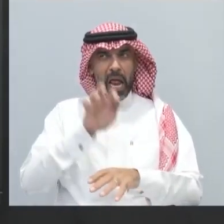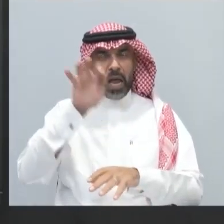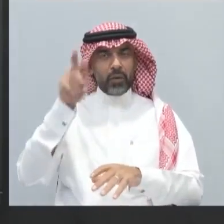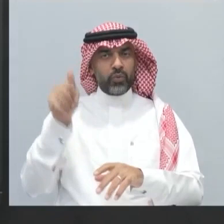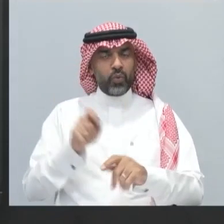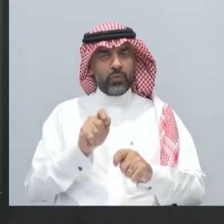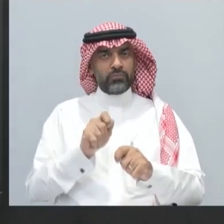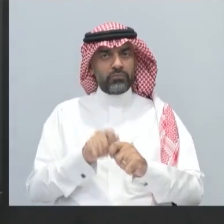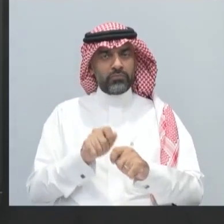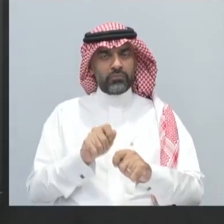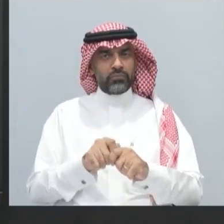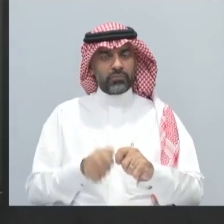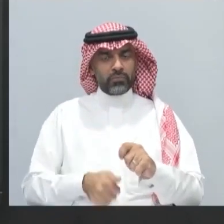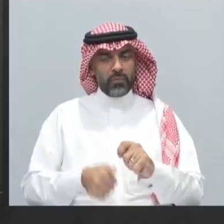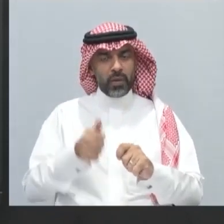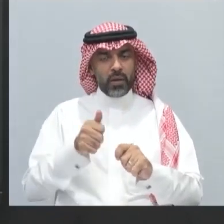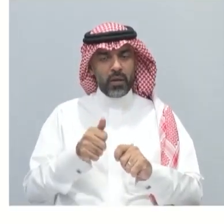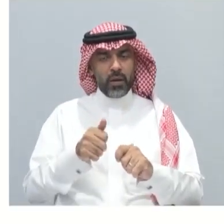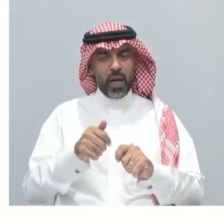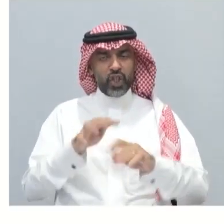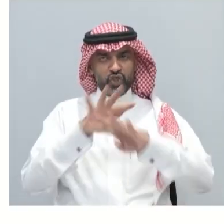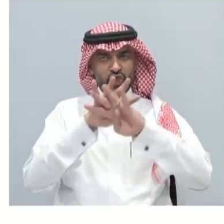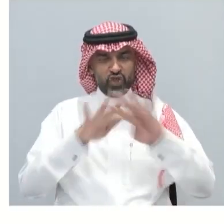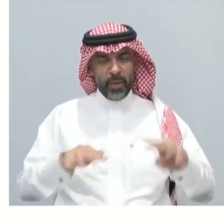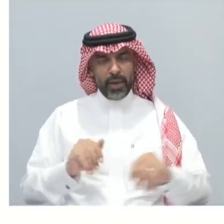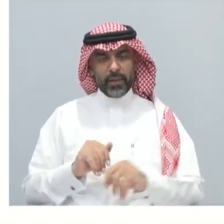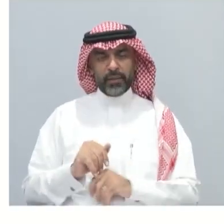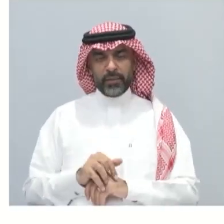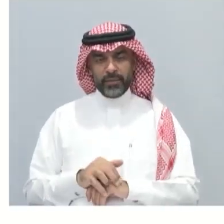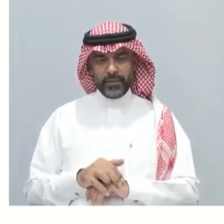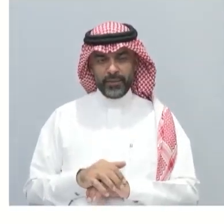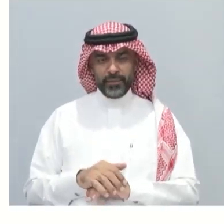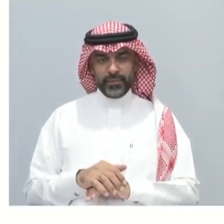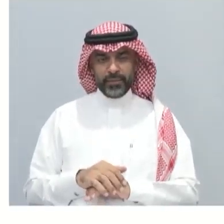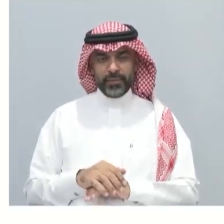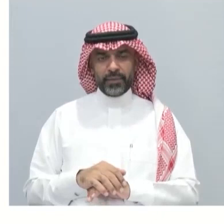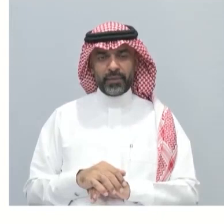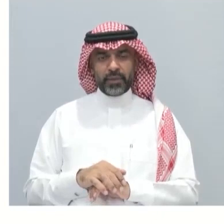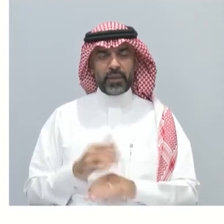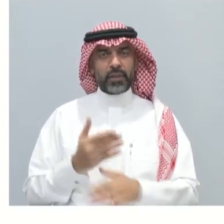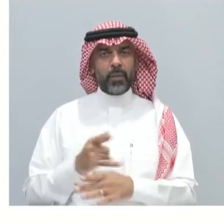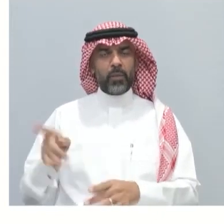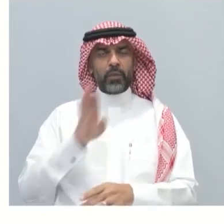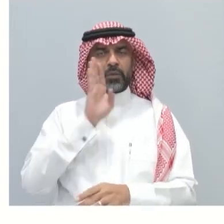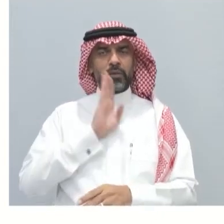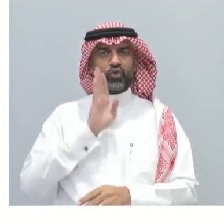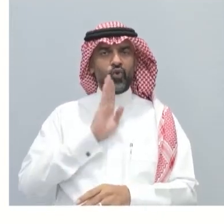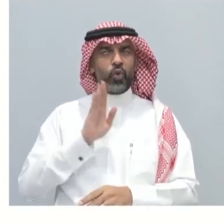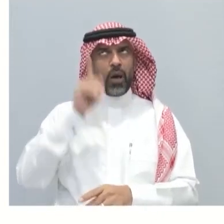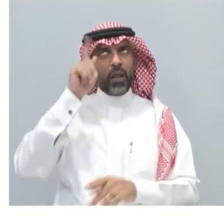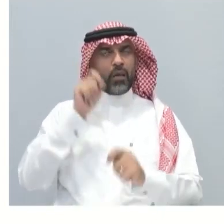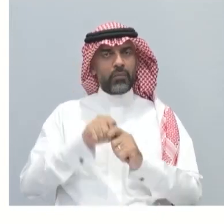انواع محدده من الشباك بسبب السلوك الغريزي اذا بسبب ماذا السلوك